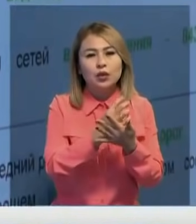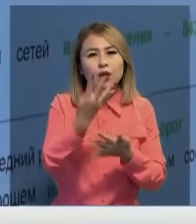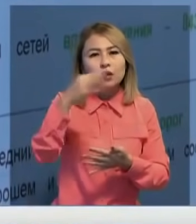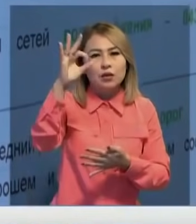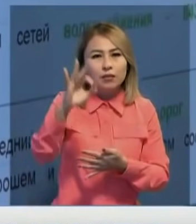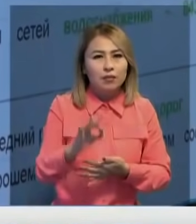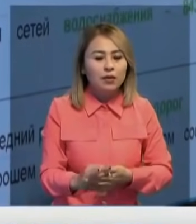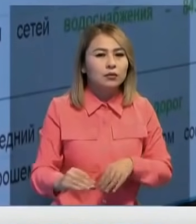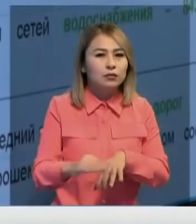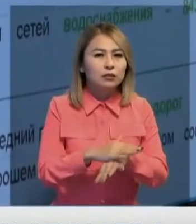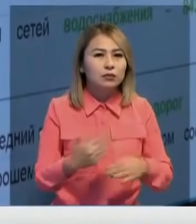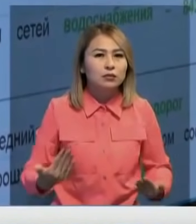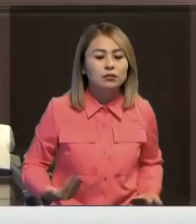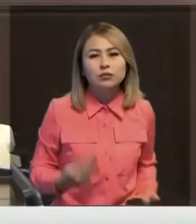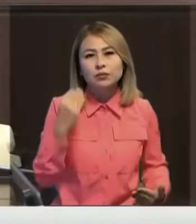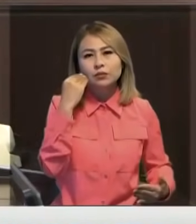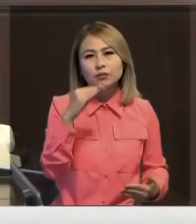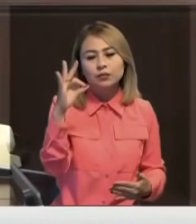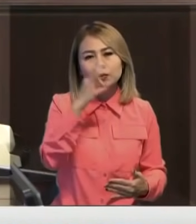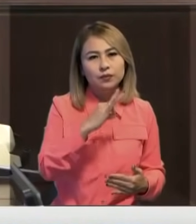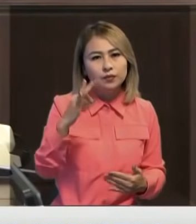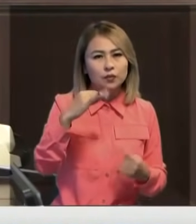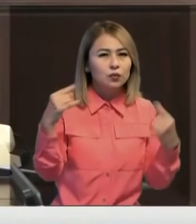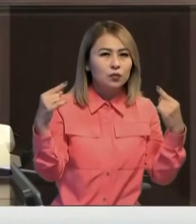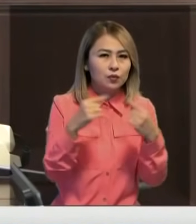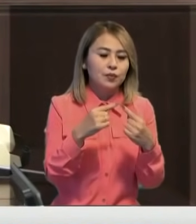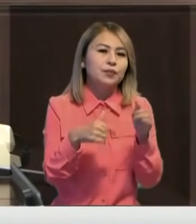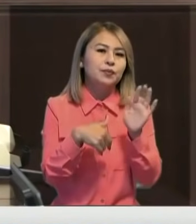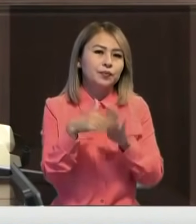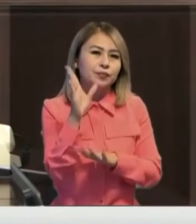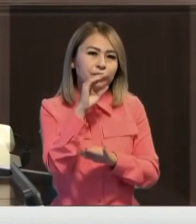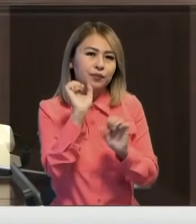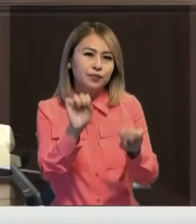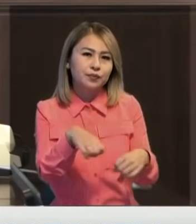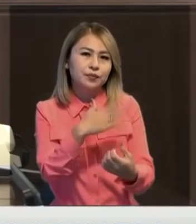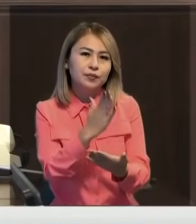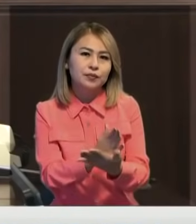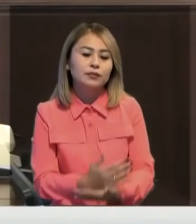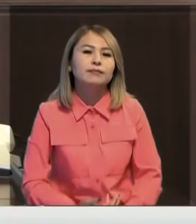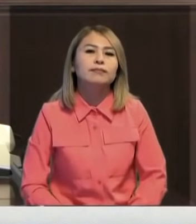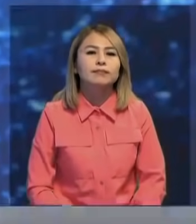ұлғайтына, яғни халықтың тұрмыс сапасын мен әл-ауқатын шын мәнінде жақсартуға мүмкіндік береді.